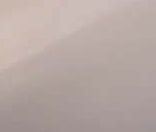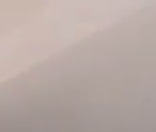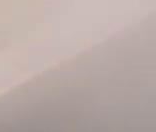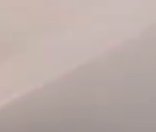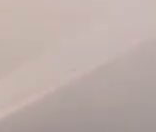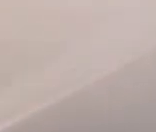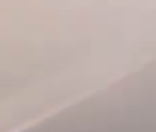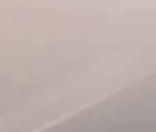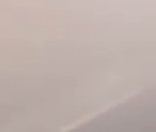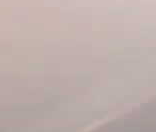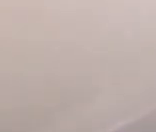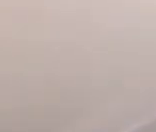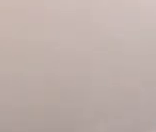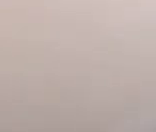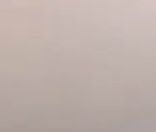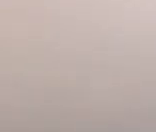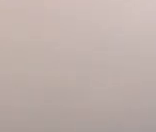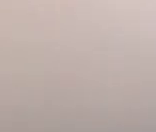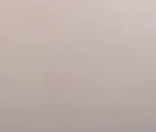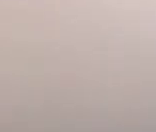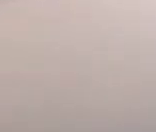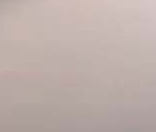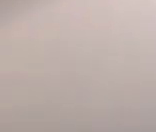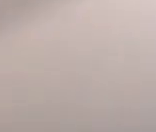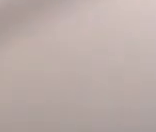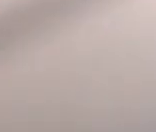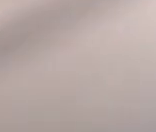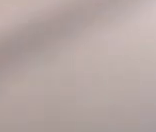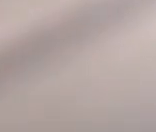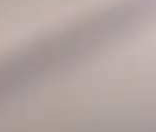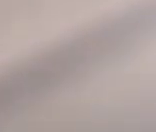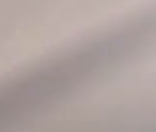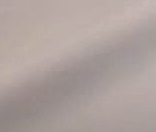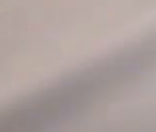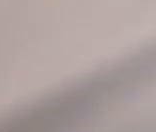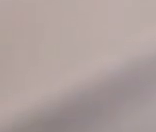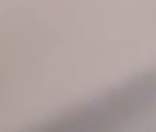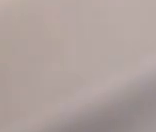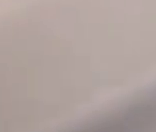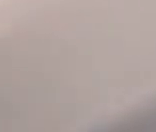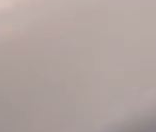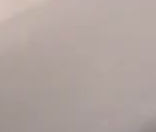Para sa mga kapuso abroad, pwede nyo rin kaming makasama sa GMA Pinoy